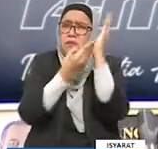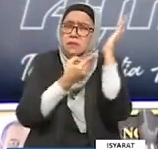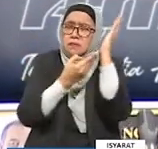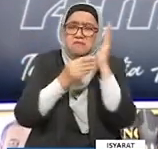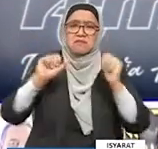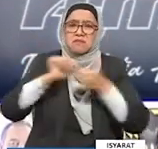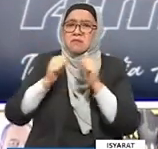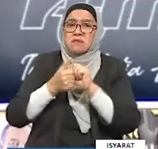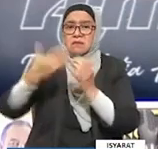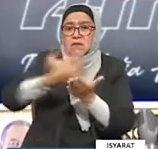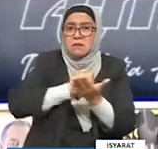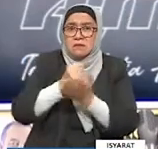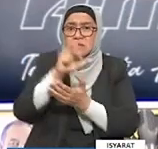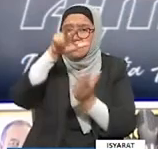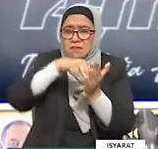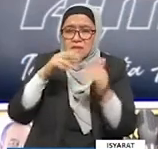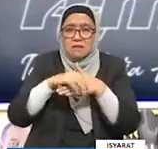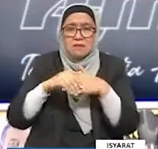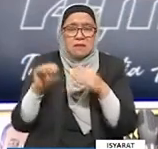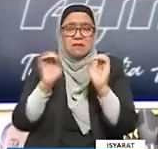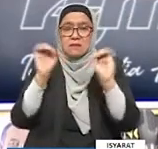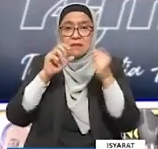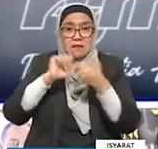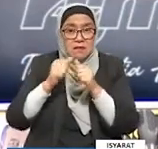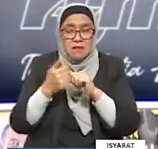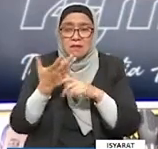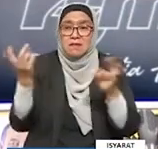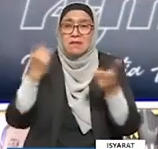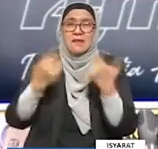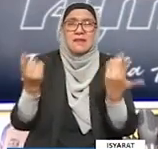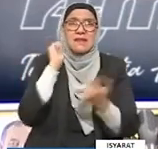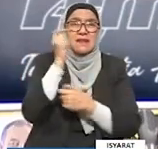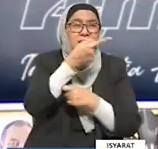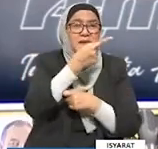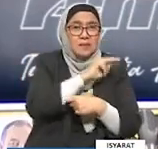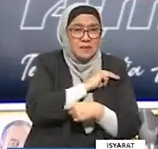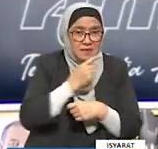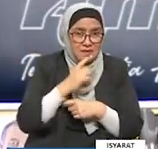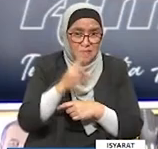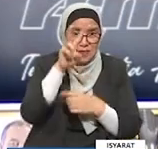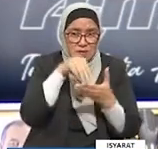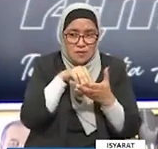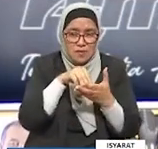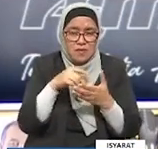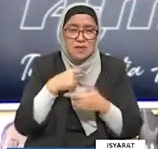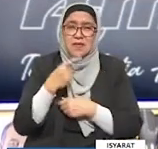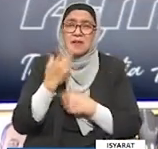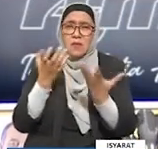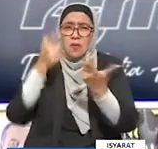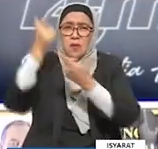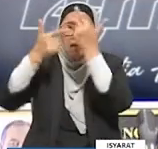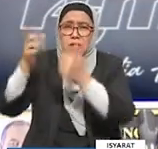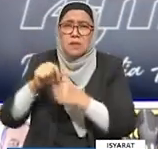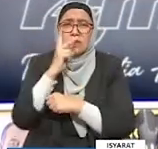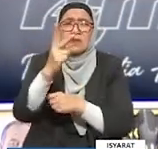3,000. Tadi yang BMT kata 2,000. Jadi saya nak tahu apa, di mana isi institut ini. Kalau boleh saya nak lawat, nak tengok apa